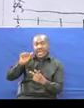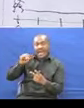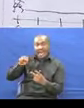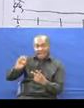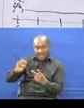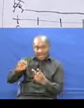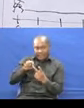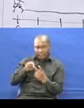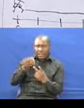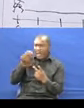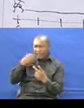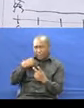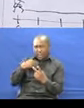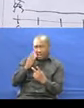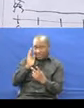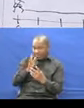Viane. Viane